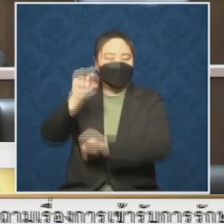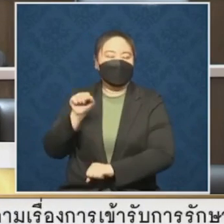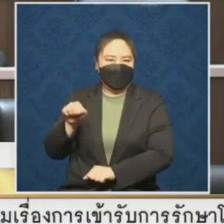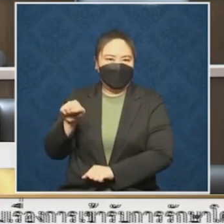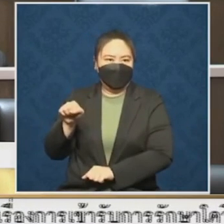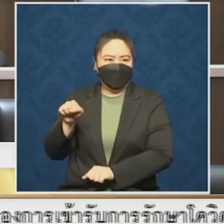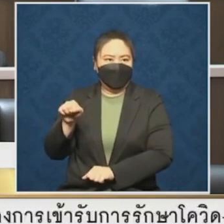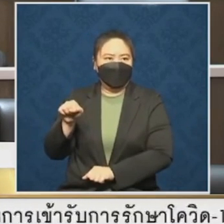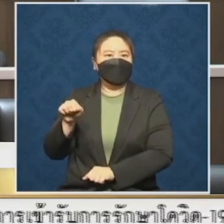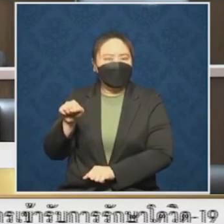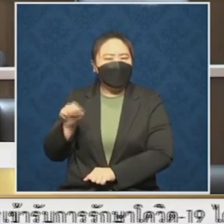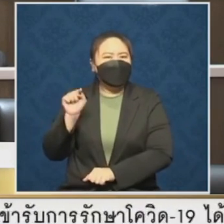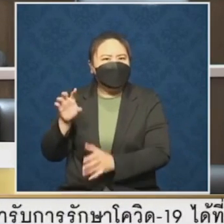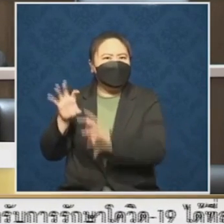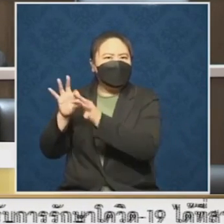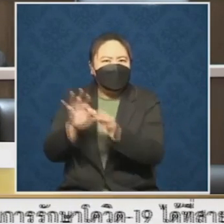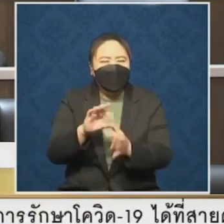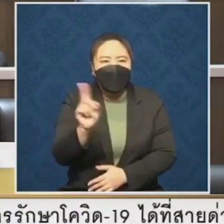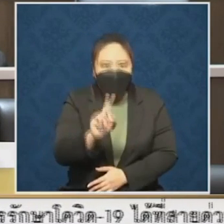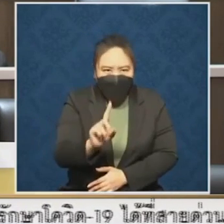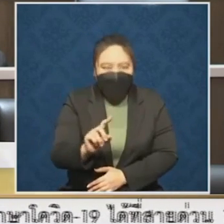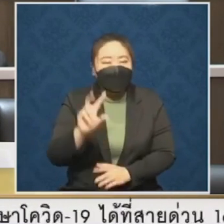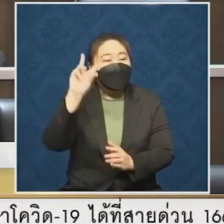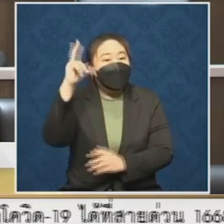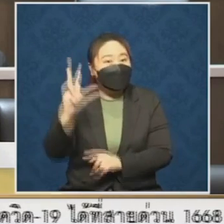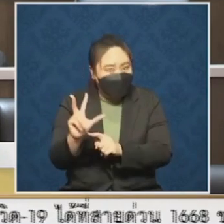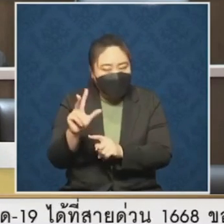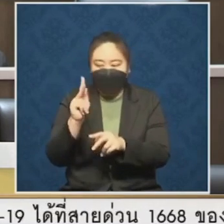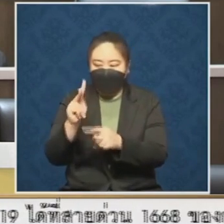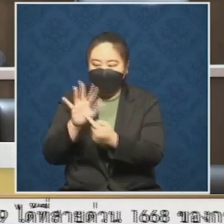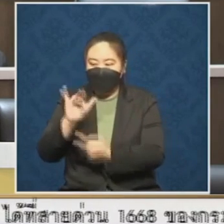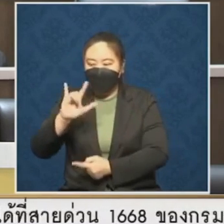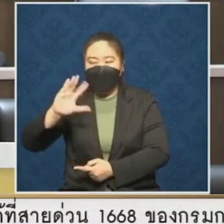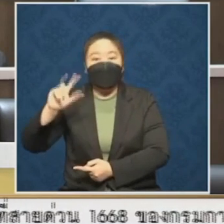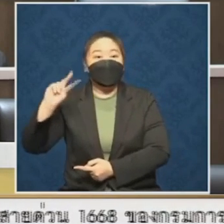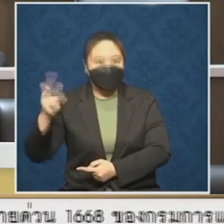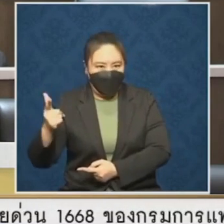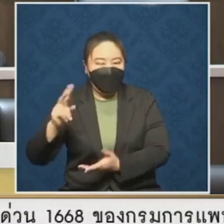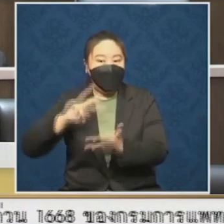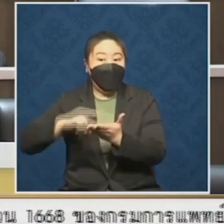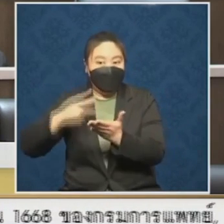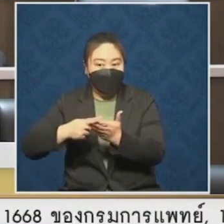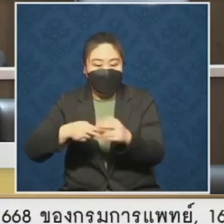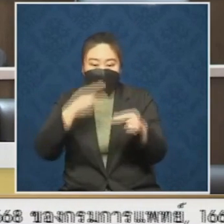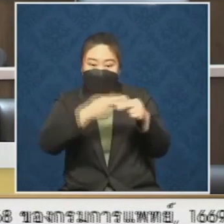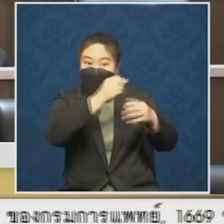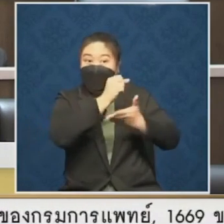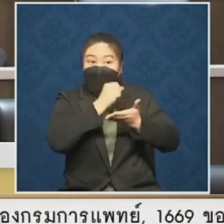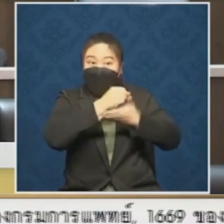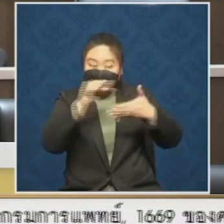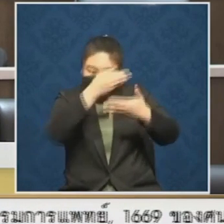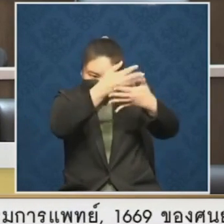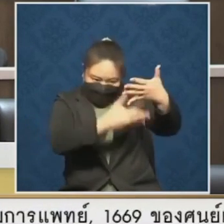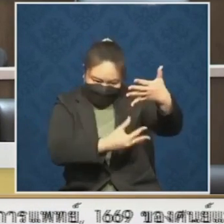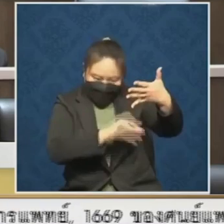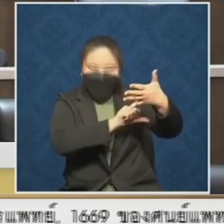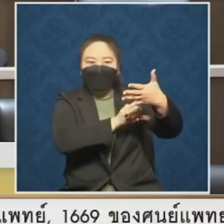ซึ่งจะส่งผลให้พืชกันชากันชงไม่เป็ยาเสบติดอีกต่ไปจากการเปี่ยนแปลงครั้งน